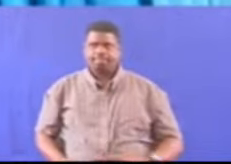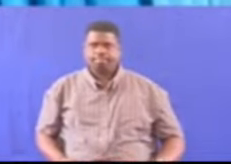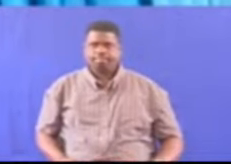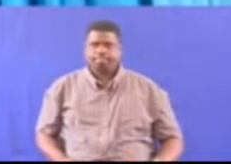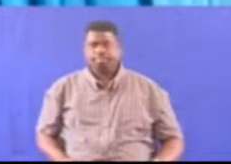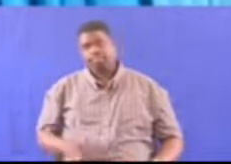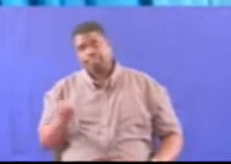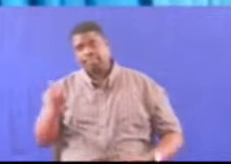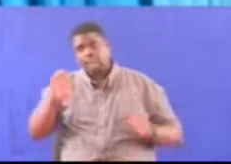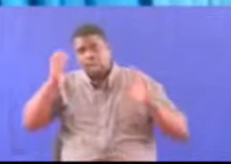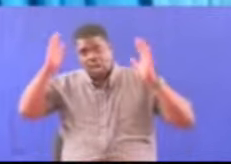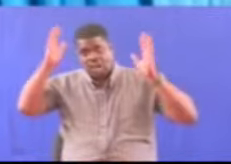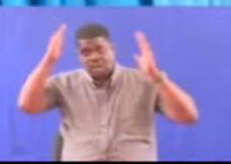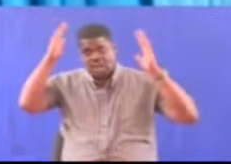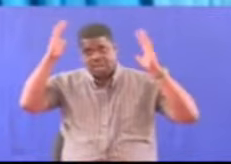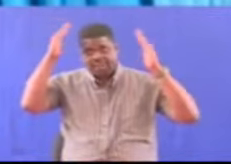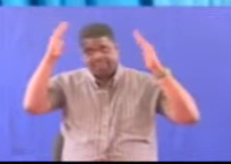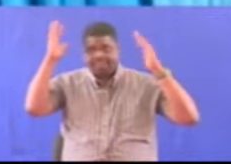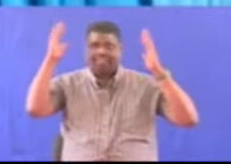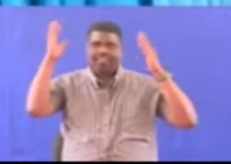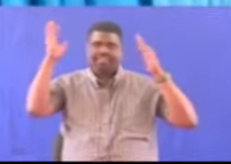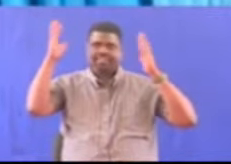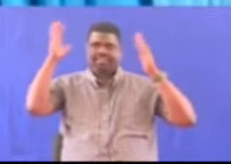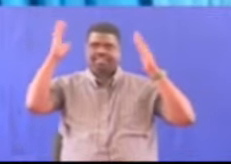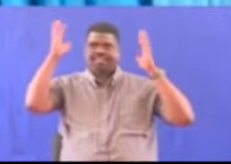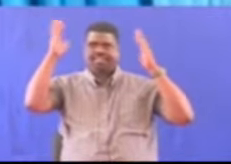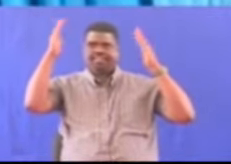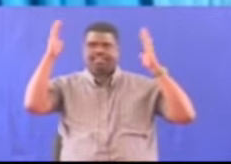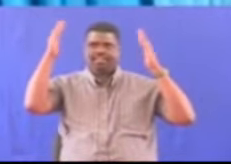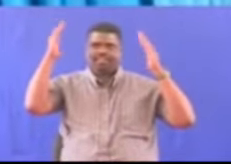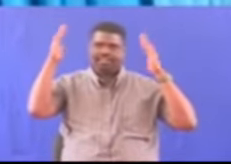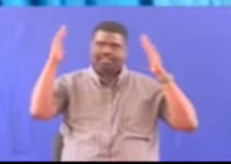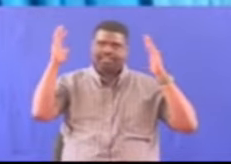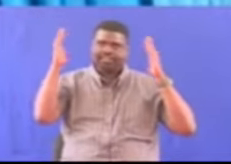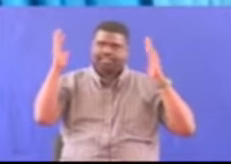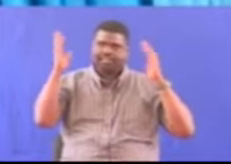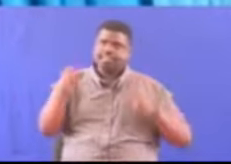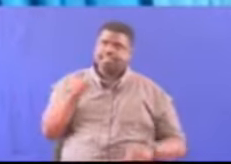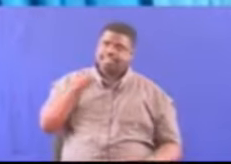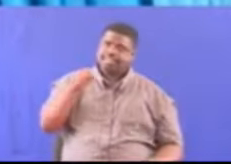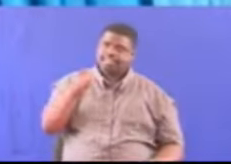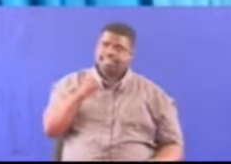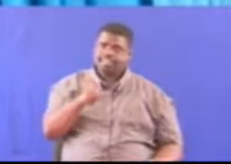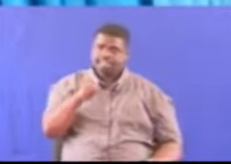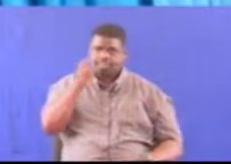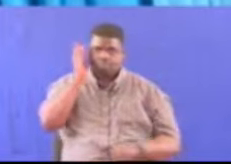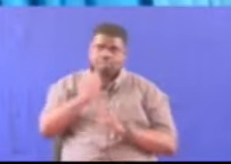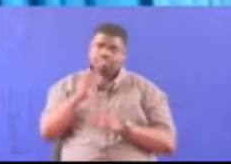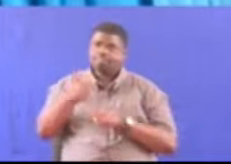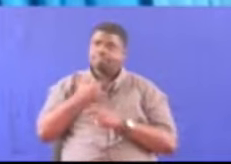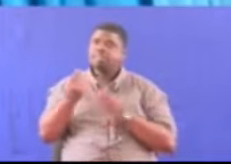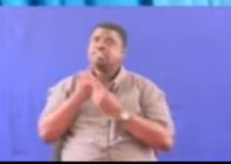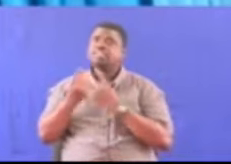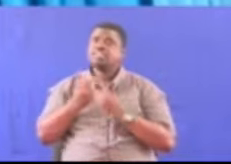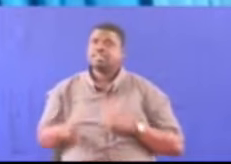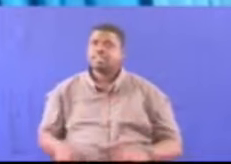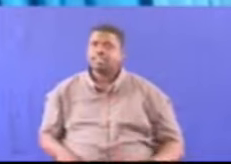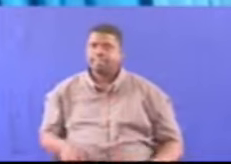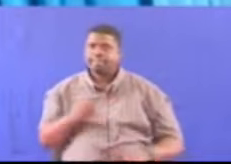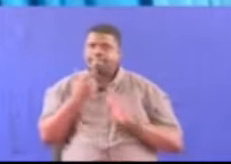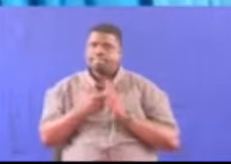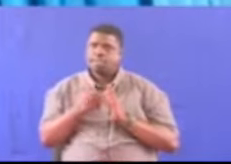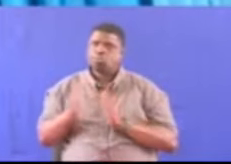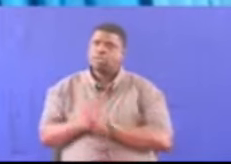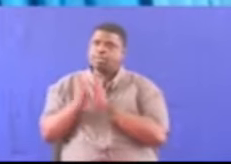Ninaomba tupige makofi mazito kabisa. Hayo ni kwa ajili ya mimi nimesema. Lakini kama unampigia